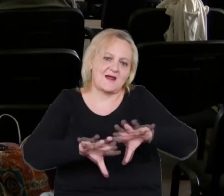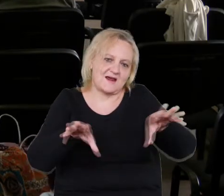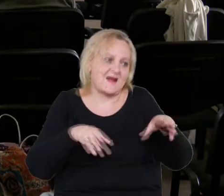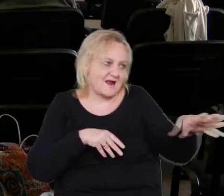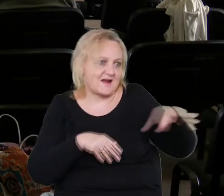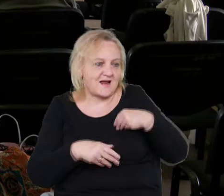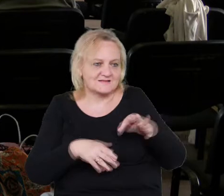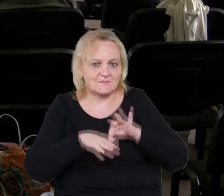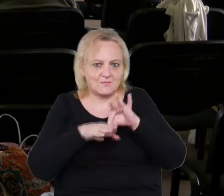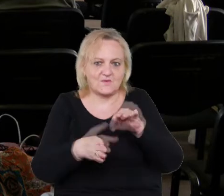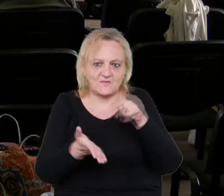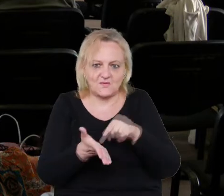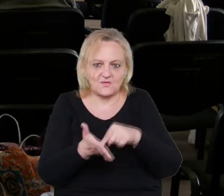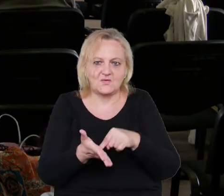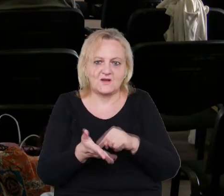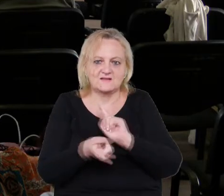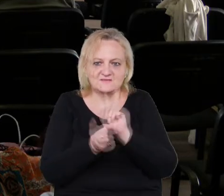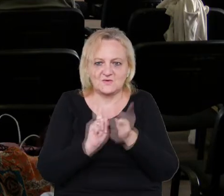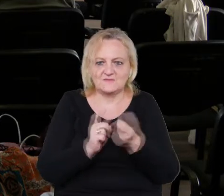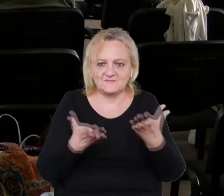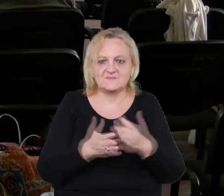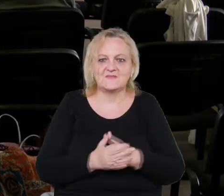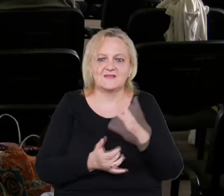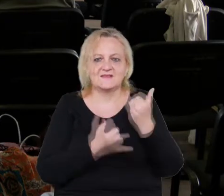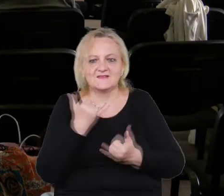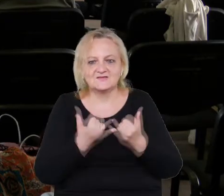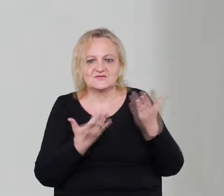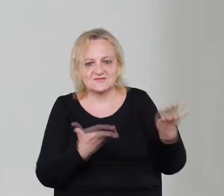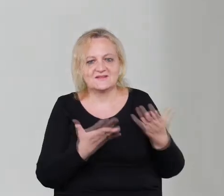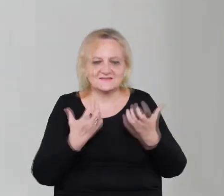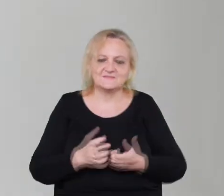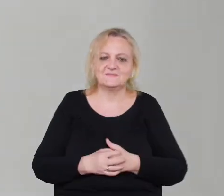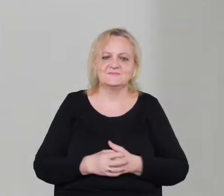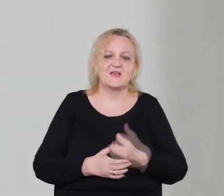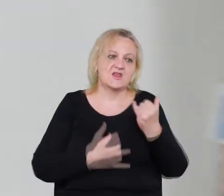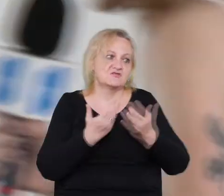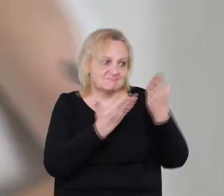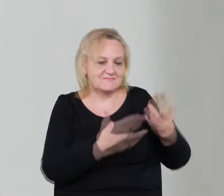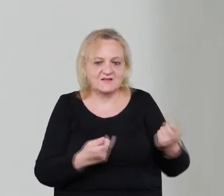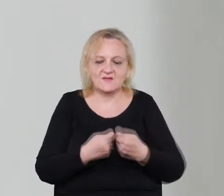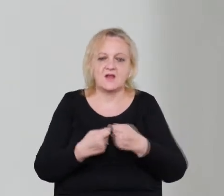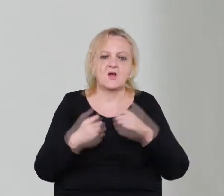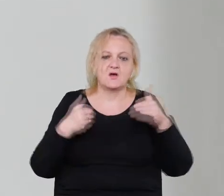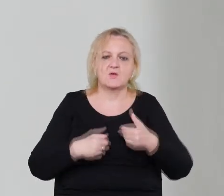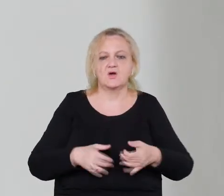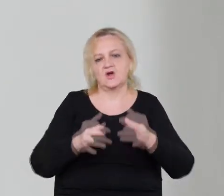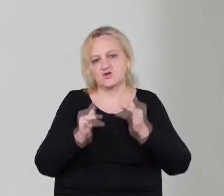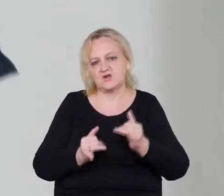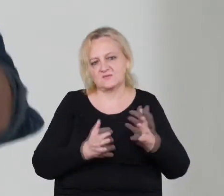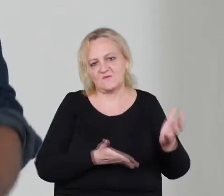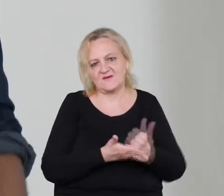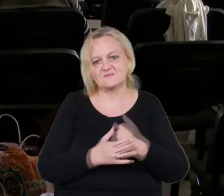w wprowadzenie tego spotkania w sensie jeżeli proszę Słuchajcie tylko ja może sobie wezmę krzesło